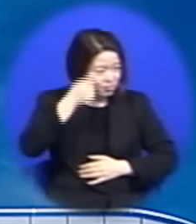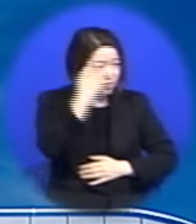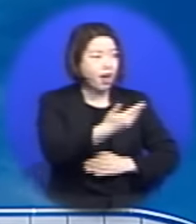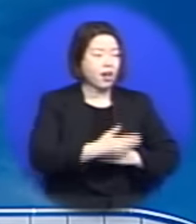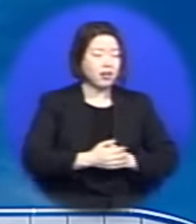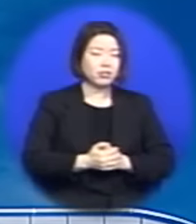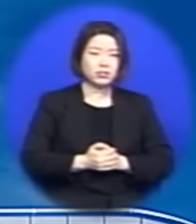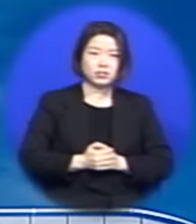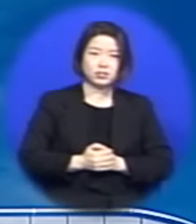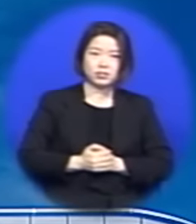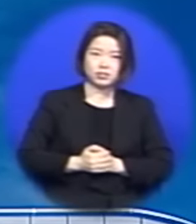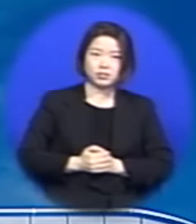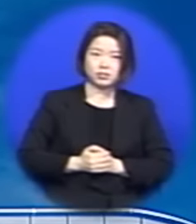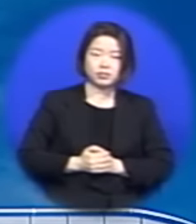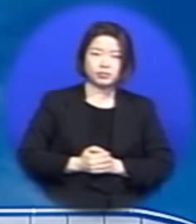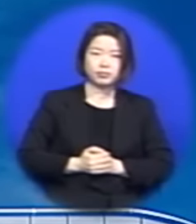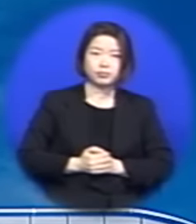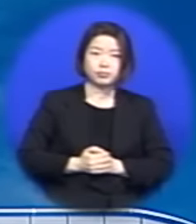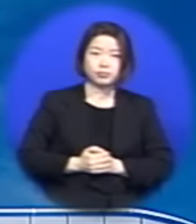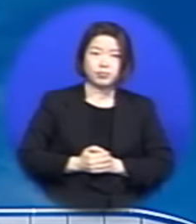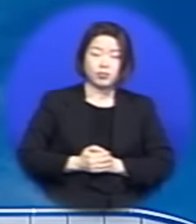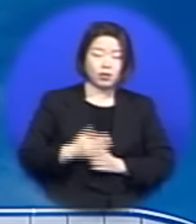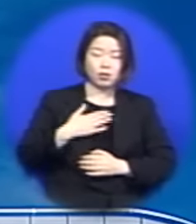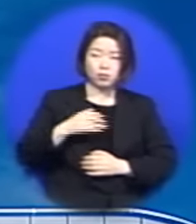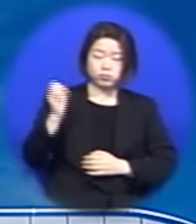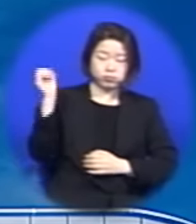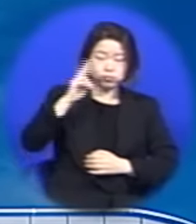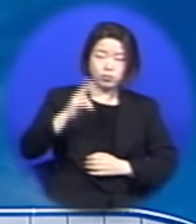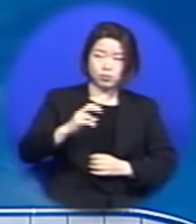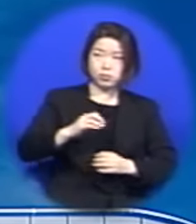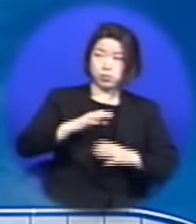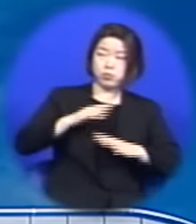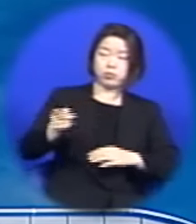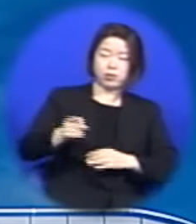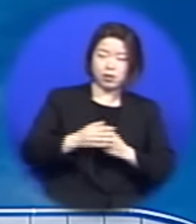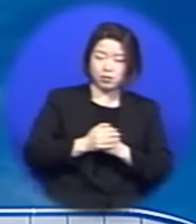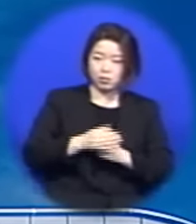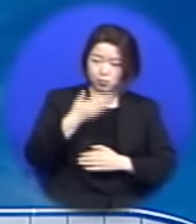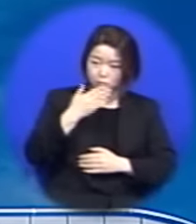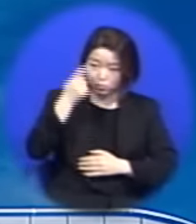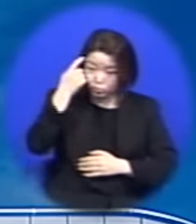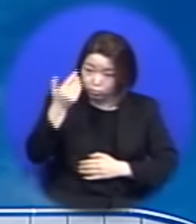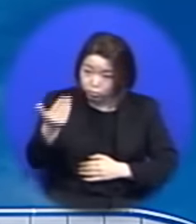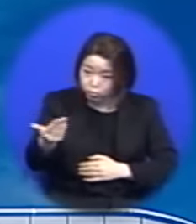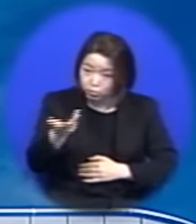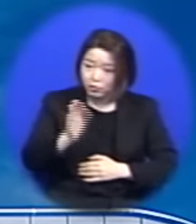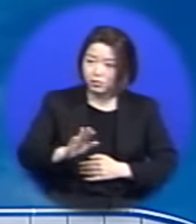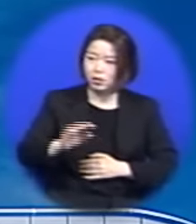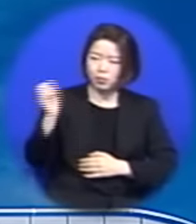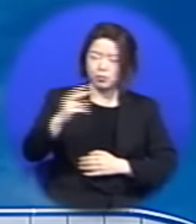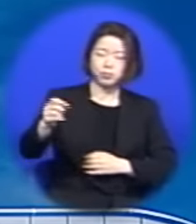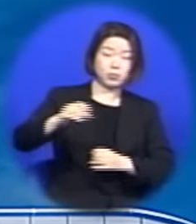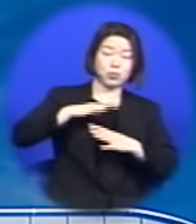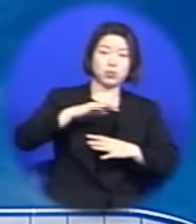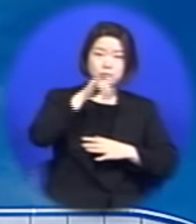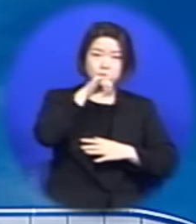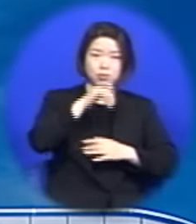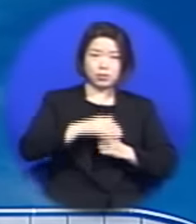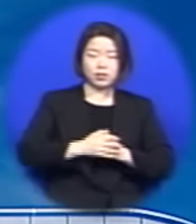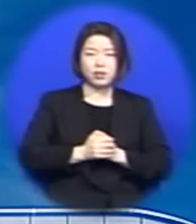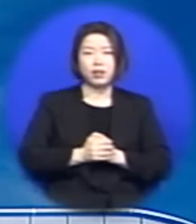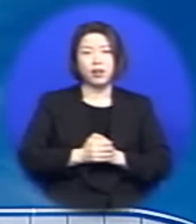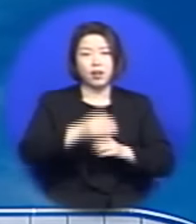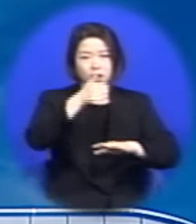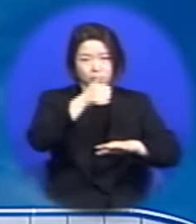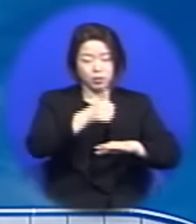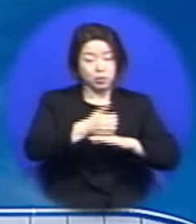그러시면서 봉변을 당했죠 식사하셨나요 이렇게 물어보고는 봉변을 당했습니다 결국은